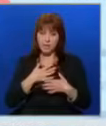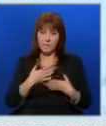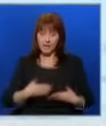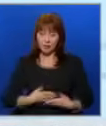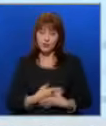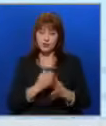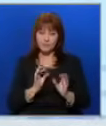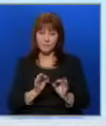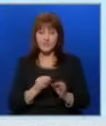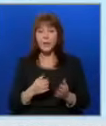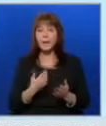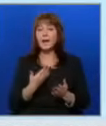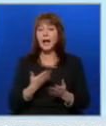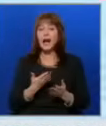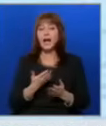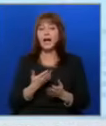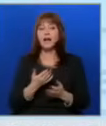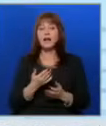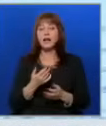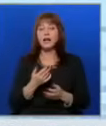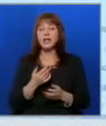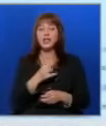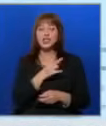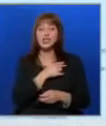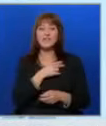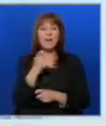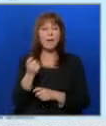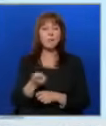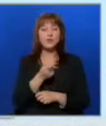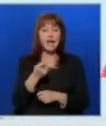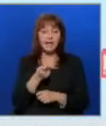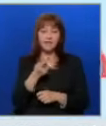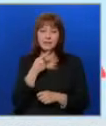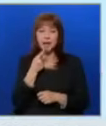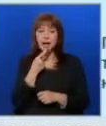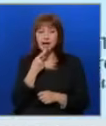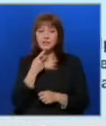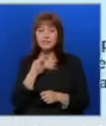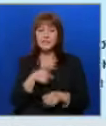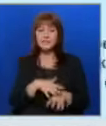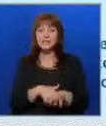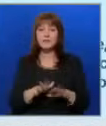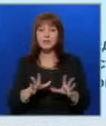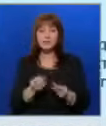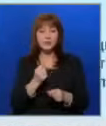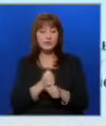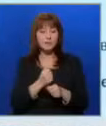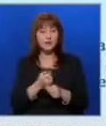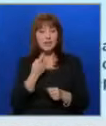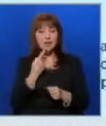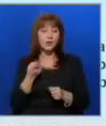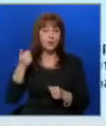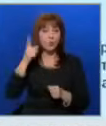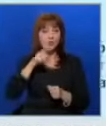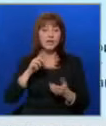Пред БНТ шефът на пожарната Александър Джартов уточни, че реално системата ще заработи от началото на следващата година, след като